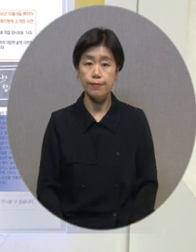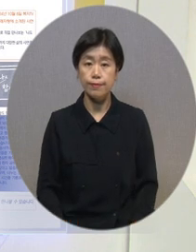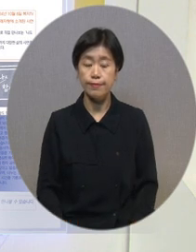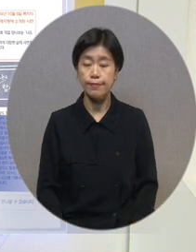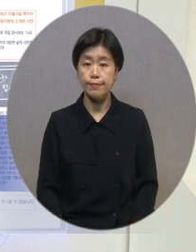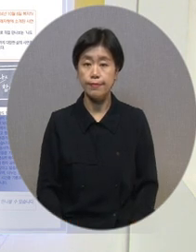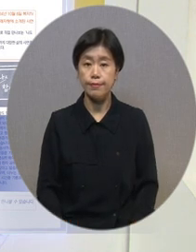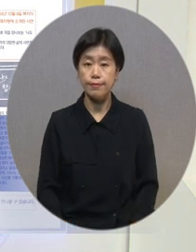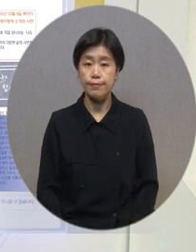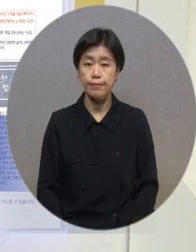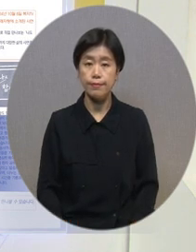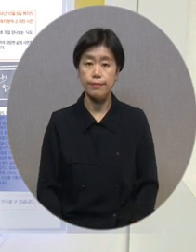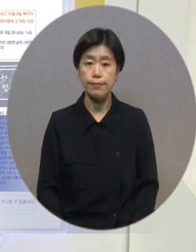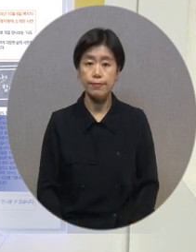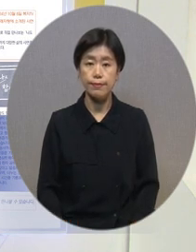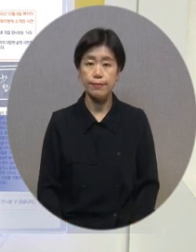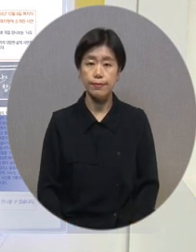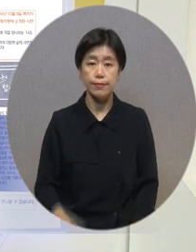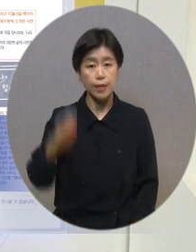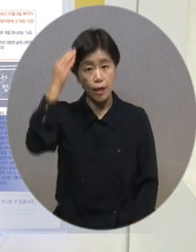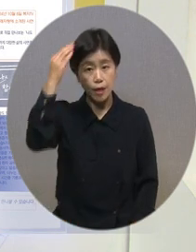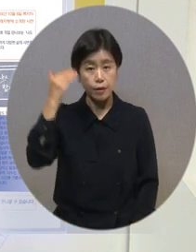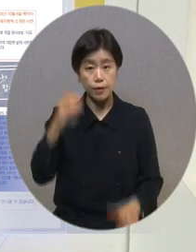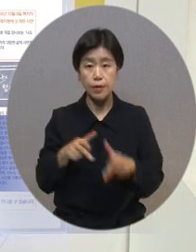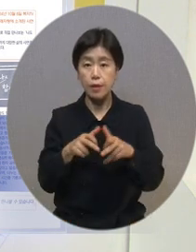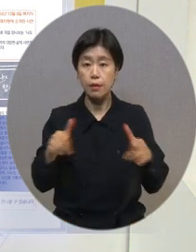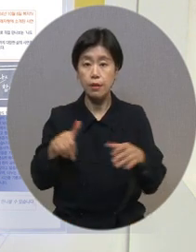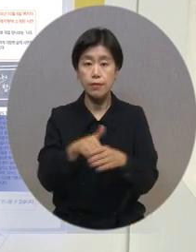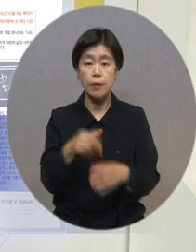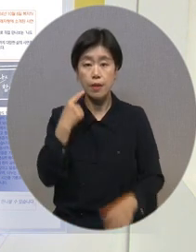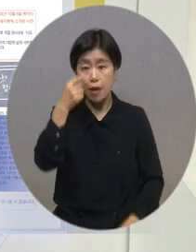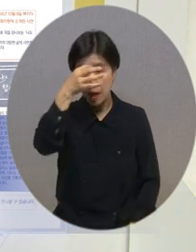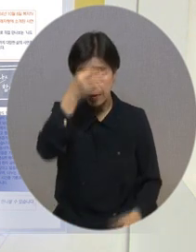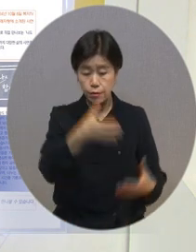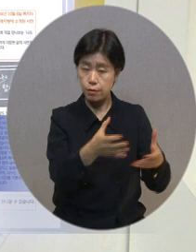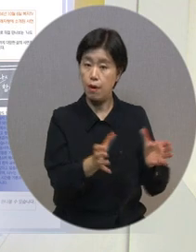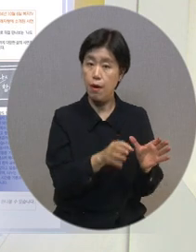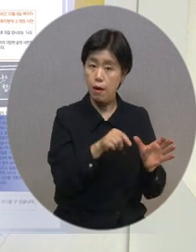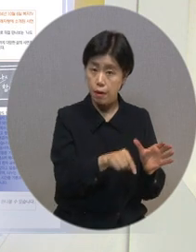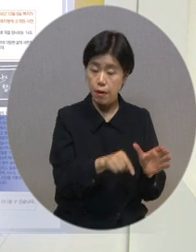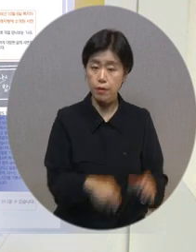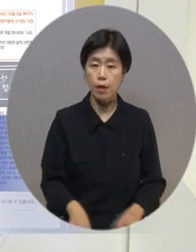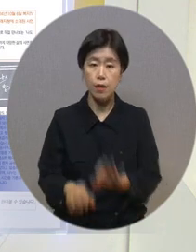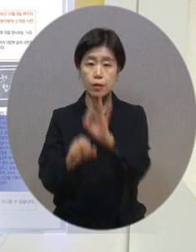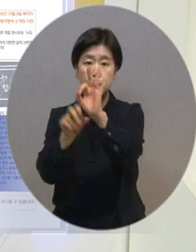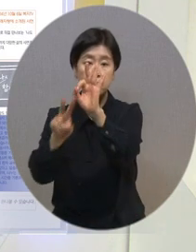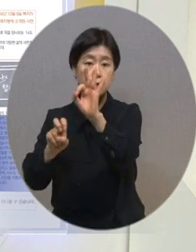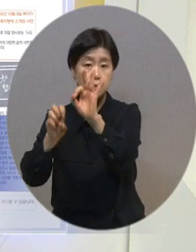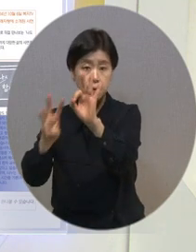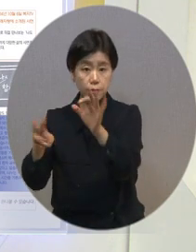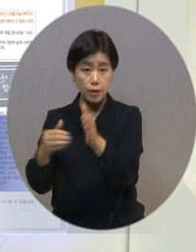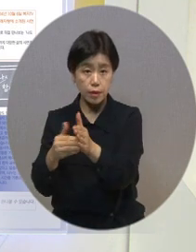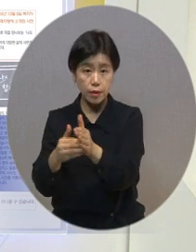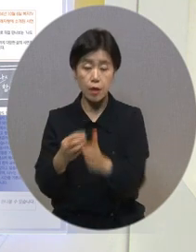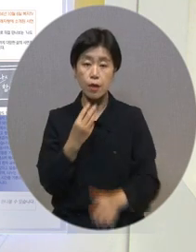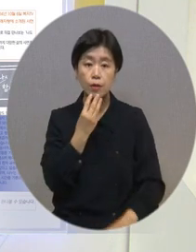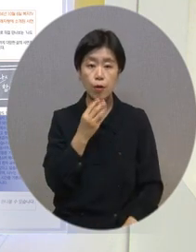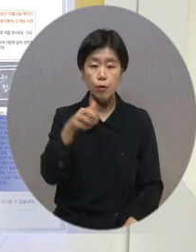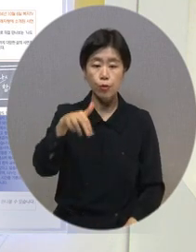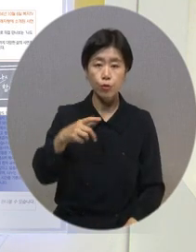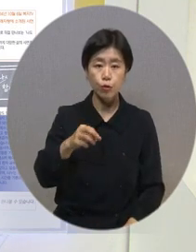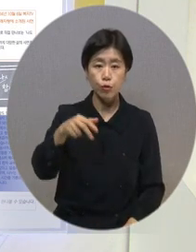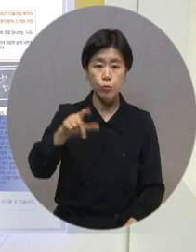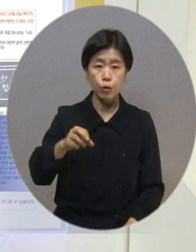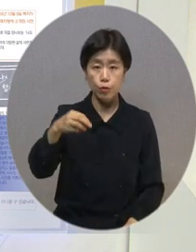다음은 12년입니다 한국 장애인 문화 예술원이 오는 23일까지 서울 충정로에 위치한